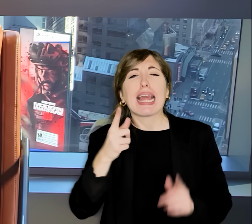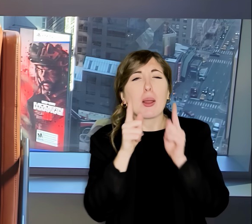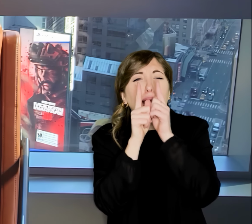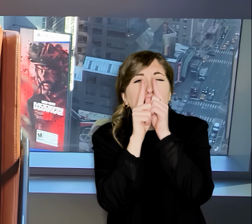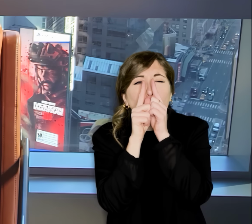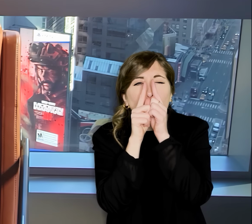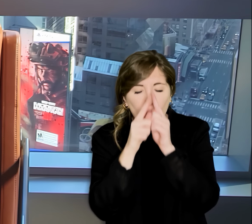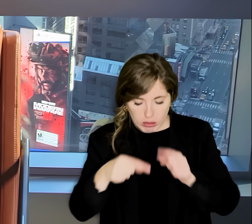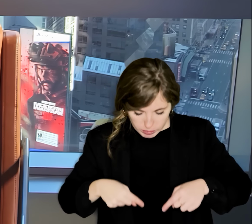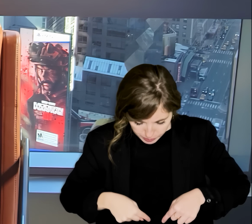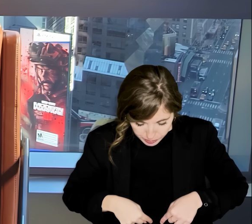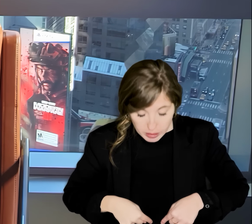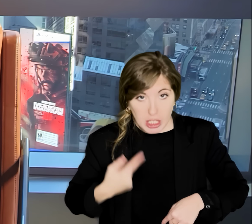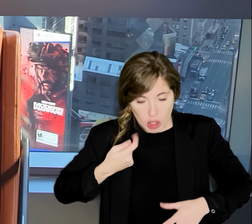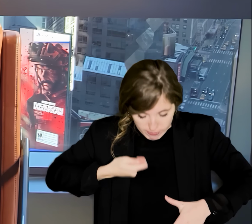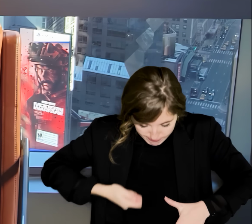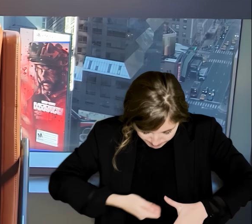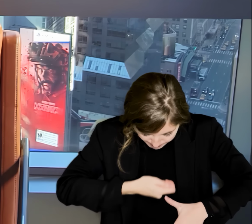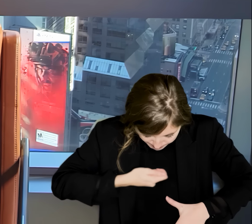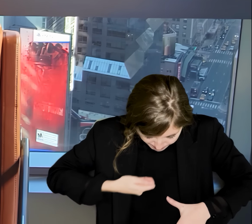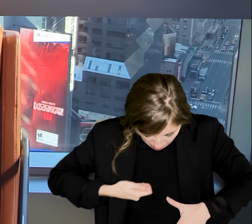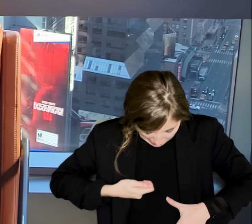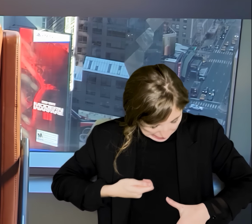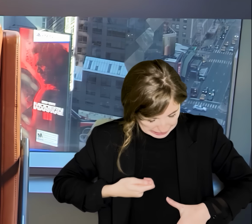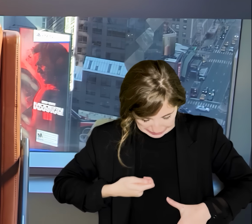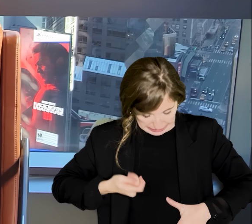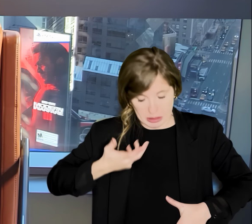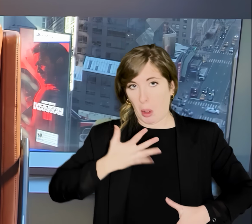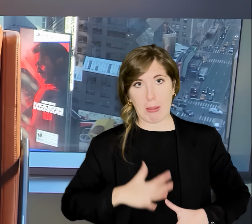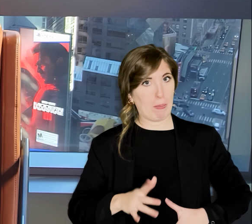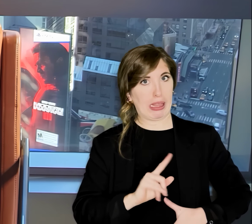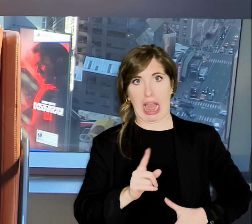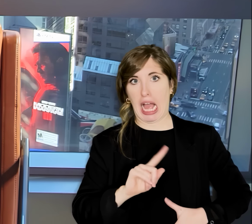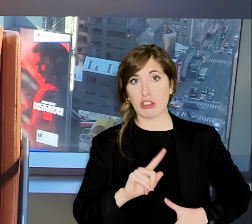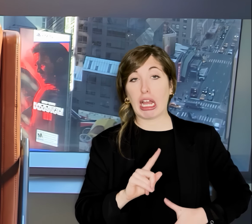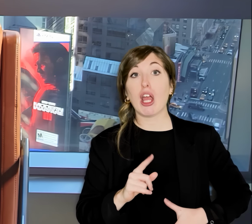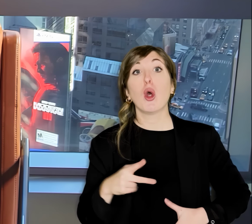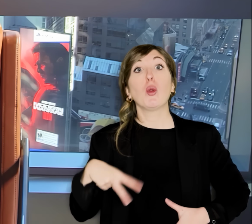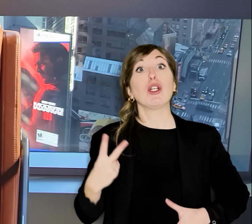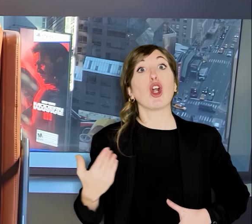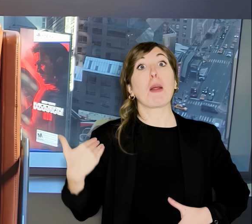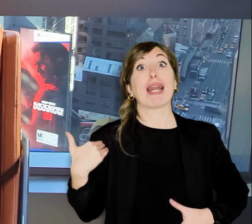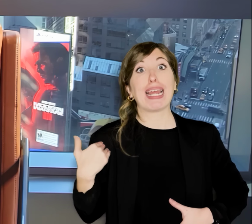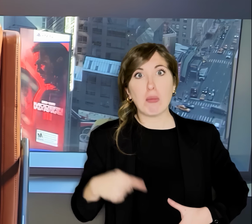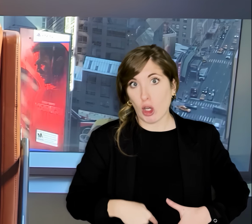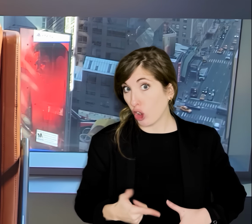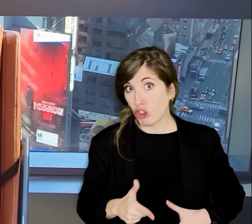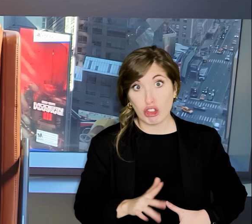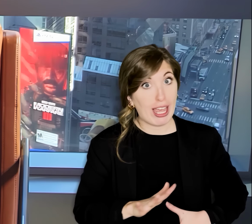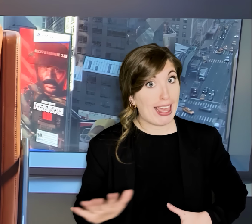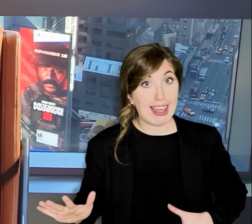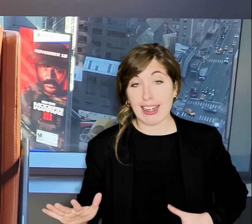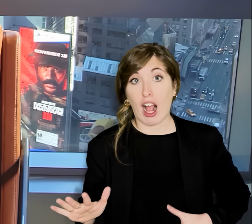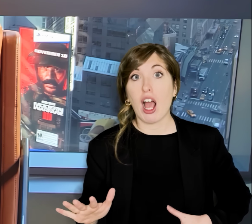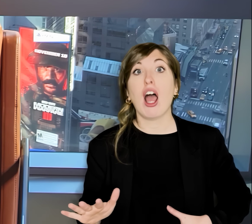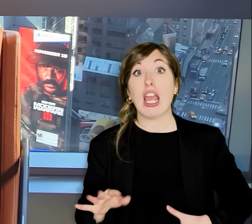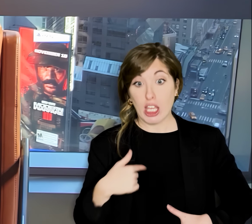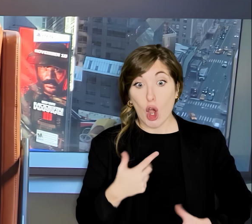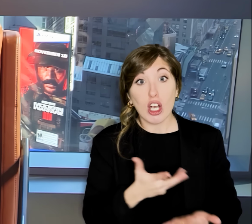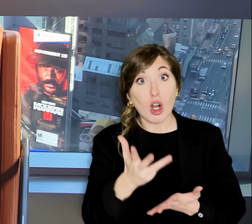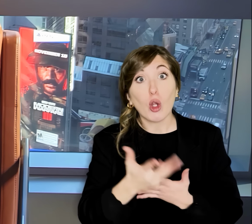sono tardato col dermatoscopio e non mi piaceva per niente e due giorni prima quello non c'era Ecco perché quando dico queste cose per son passato